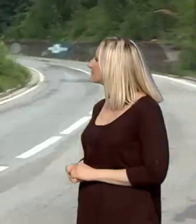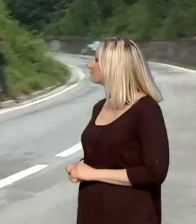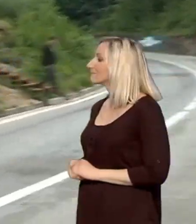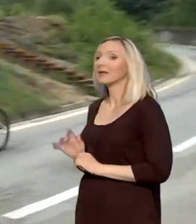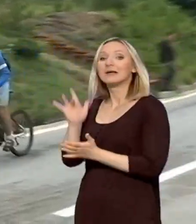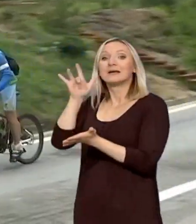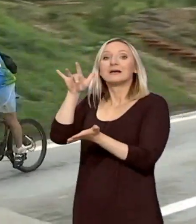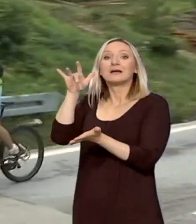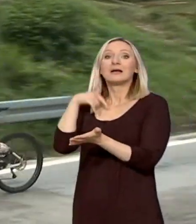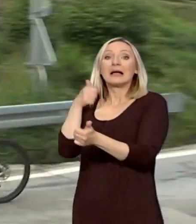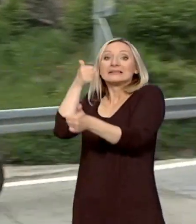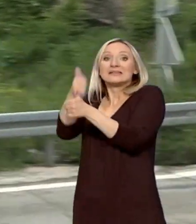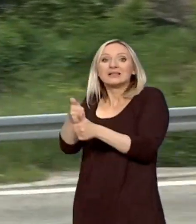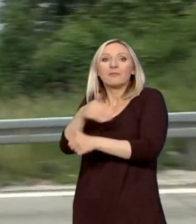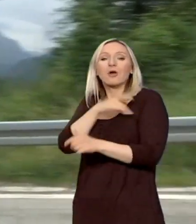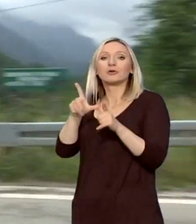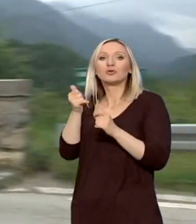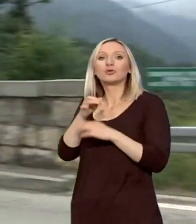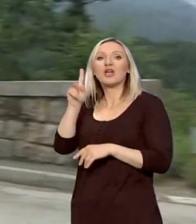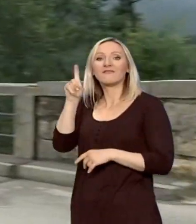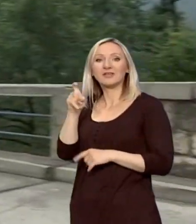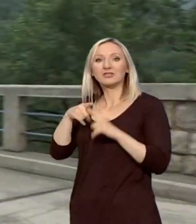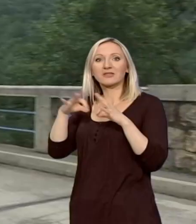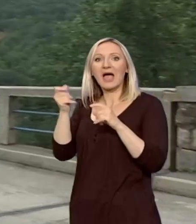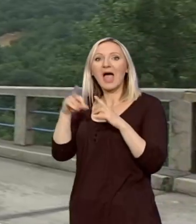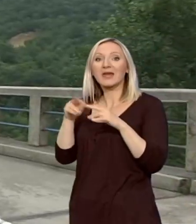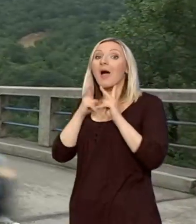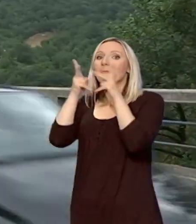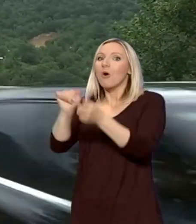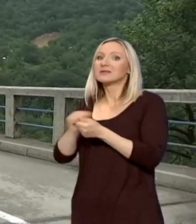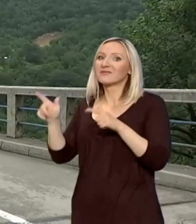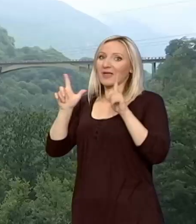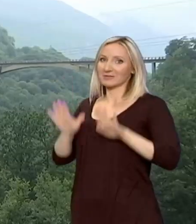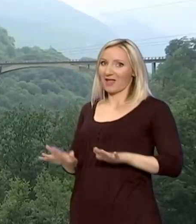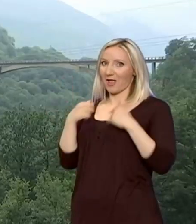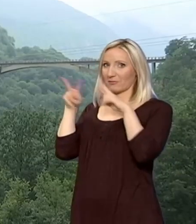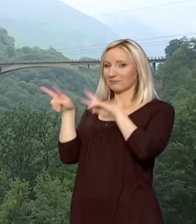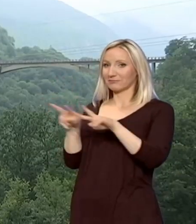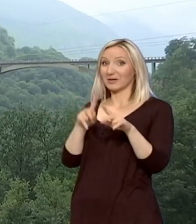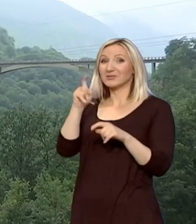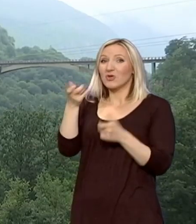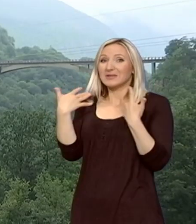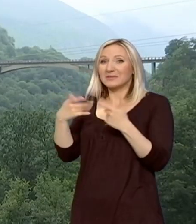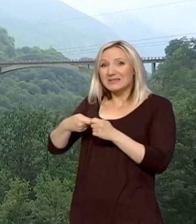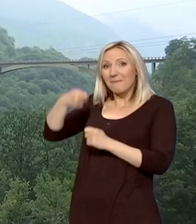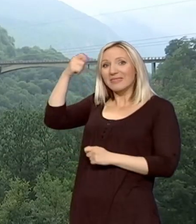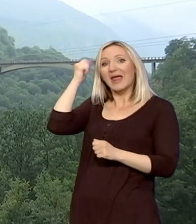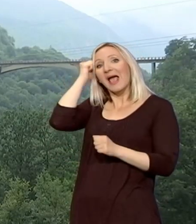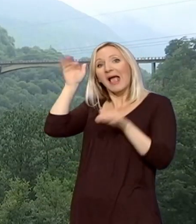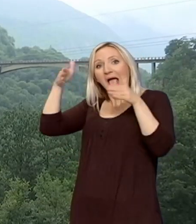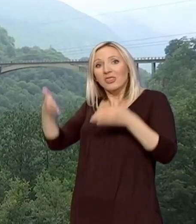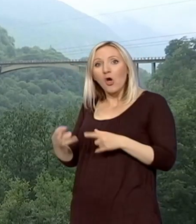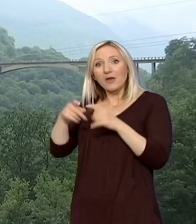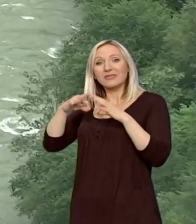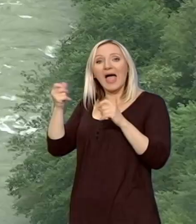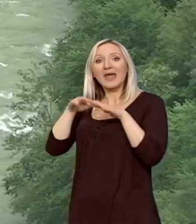Stigli smo ih kod Đurđevića Tare, mosta koji gotovo niko ne prolazi u žurbi. Diže se 170 metara iznad kanjona Tare u 5